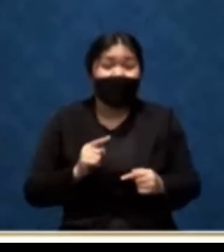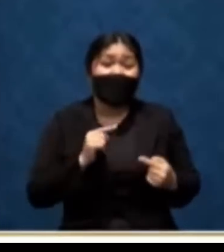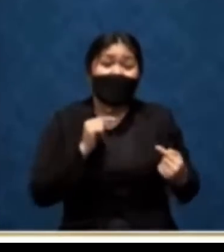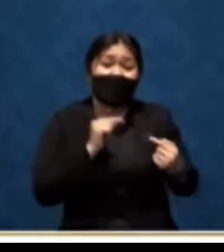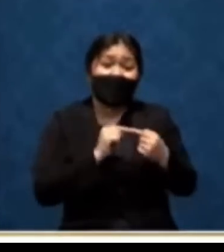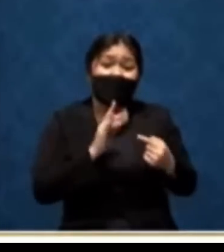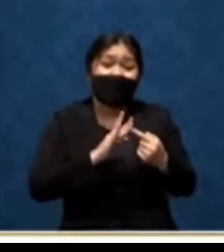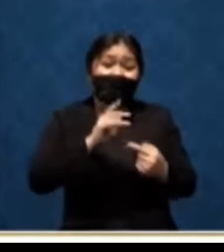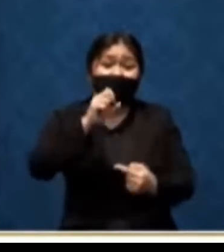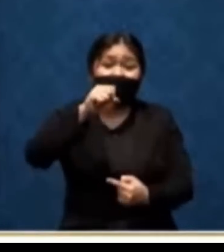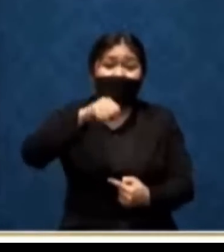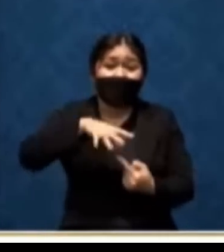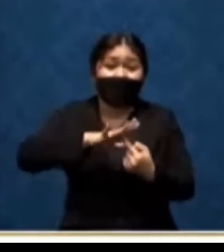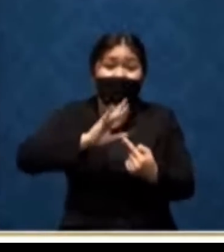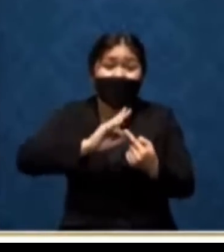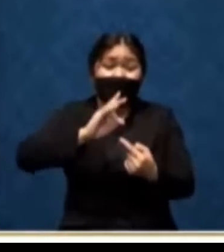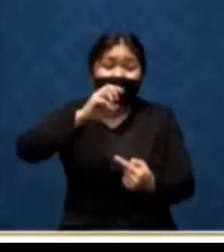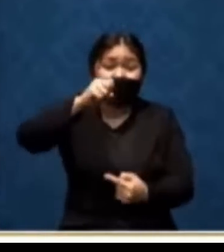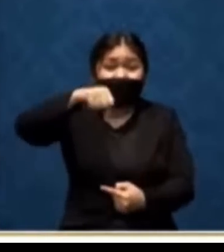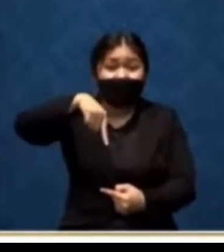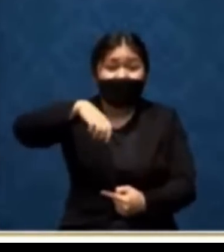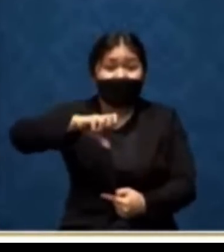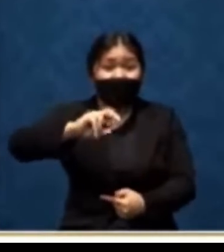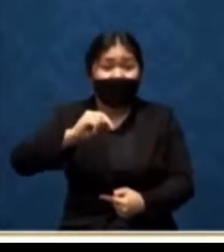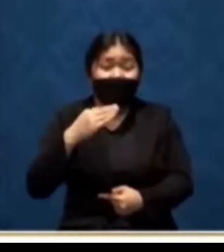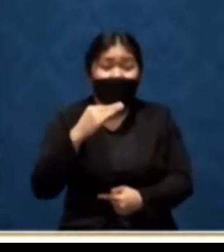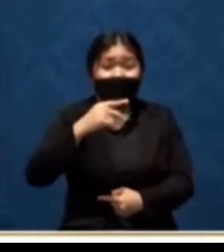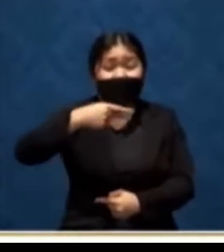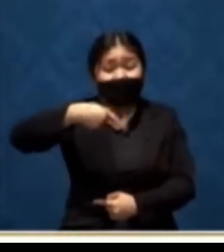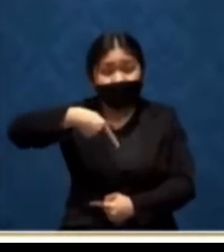ที่ไปอ้างตัวเองว่าเป็นอย่างนั้นเป็นอย่างนี้